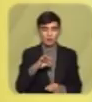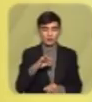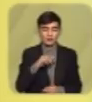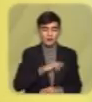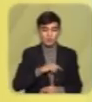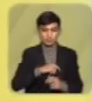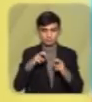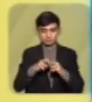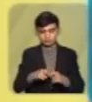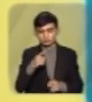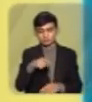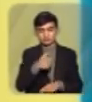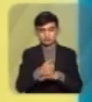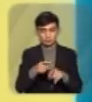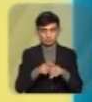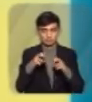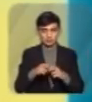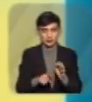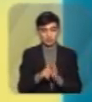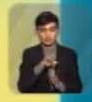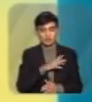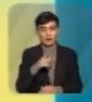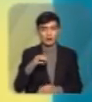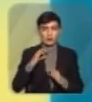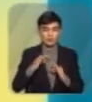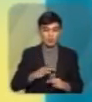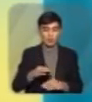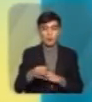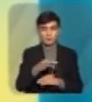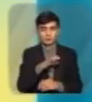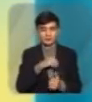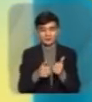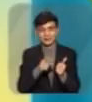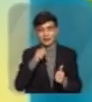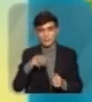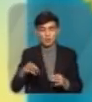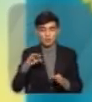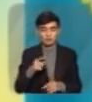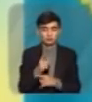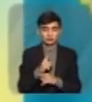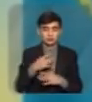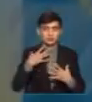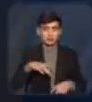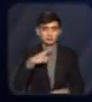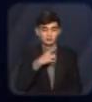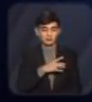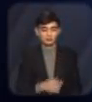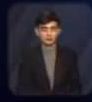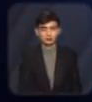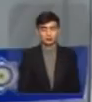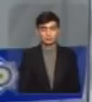тексерістің басталғанын айтады. Облыс прокурорының көмекшісі болса, қорыққа барған әріптесін балық ауламаған деп отыр.